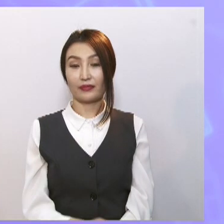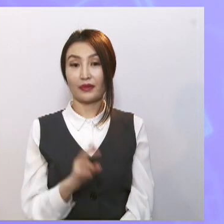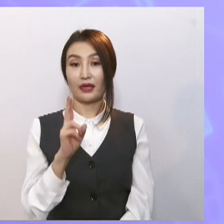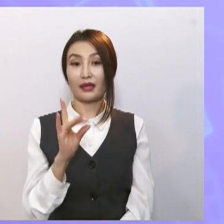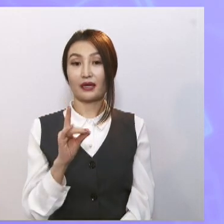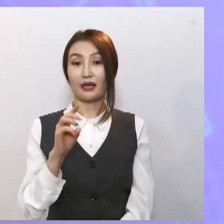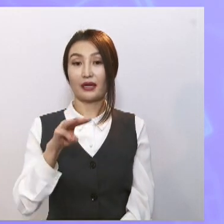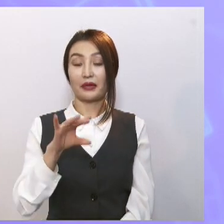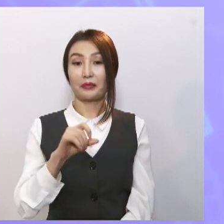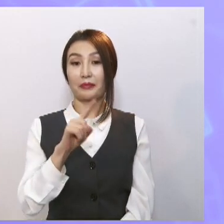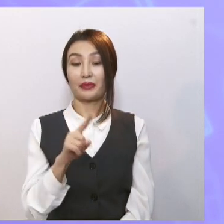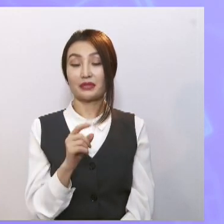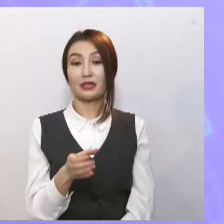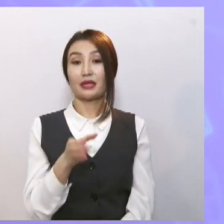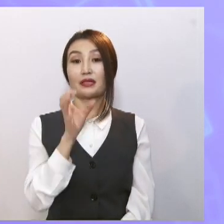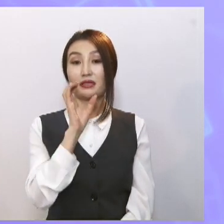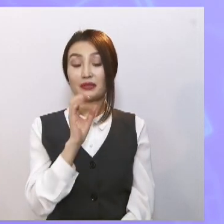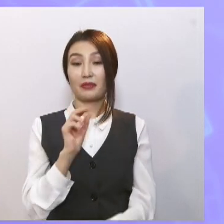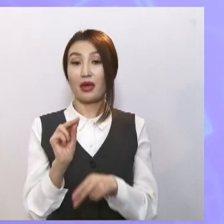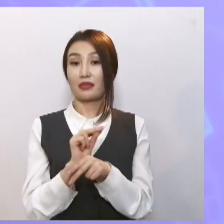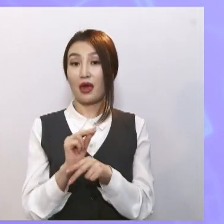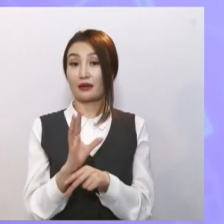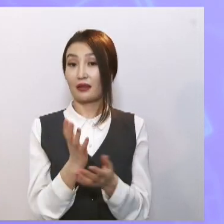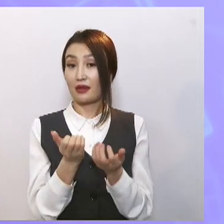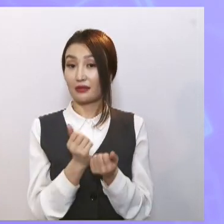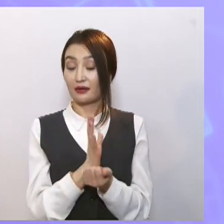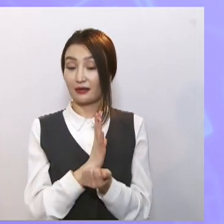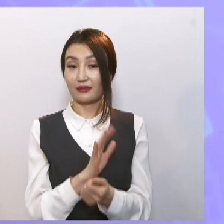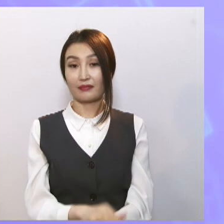Кымыз, саамал ичип дарыландык.